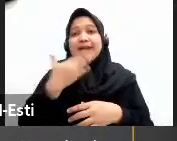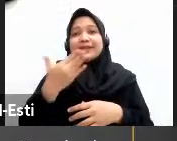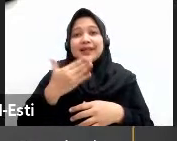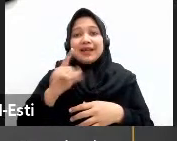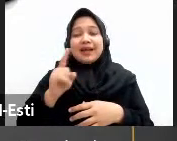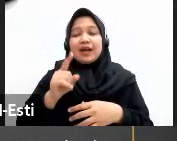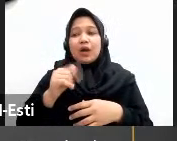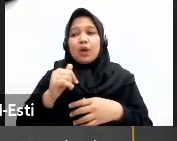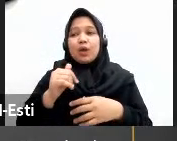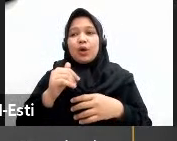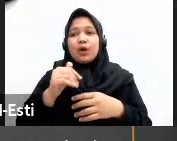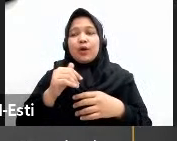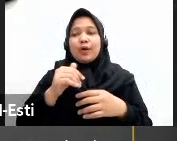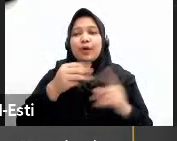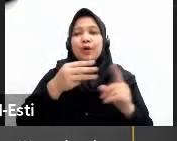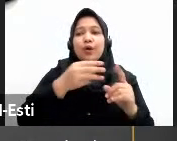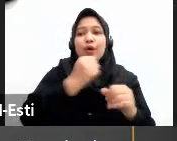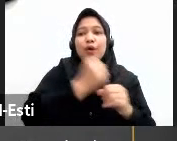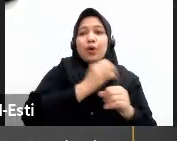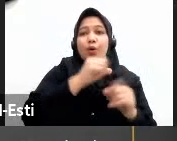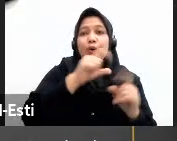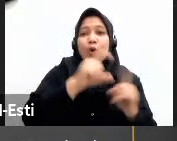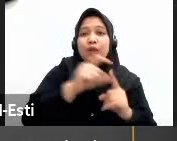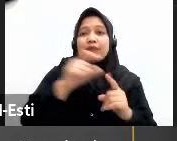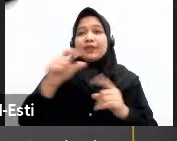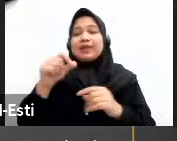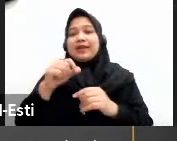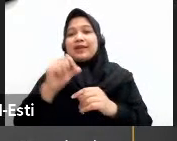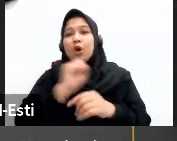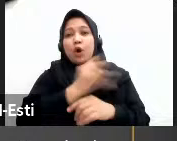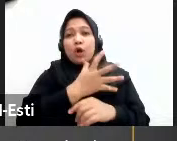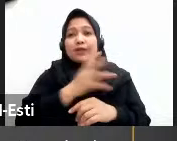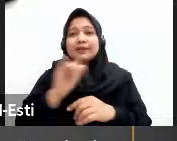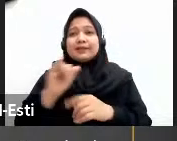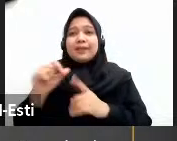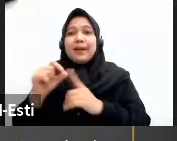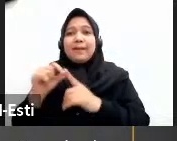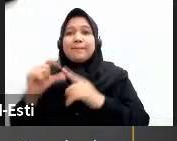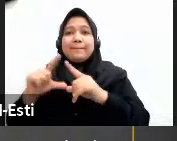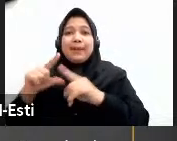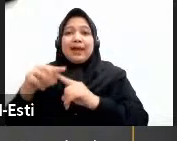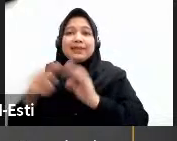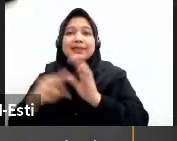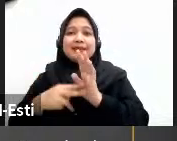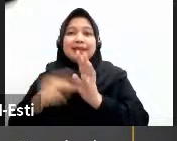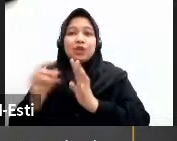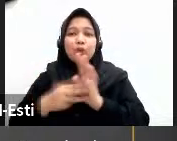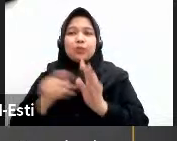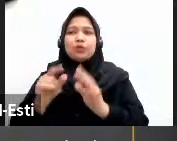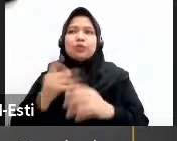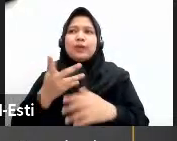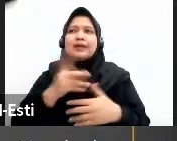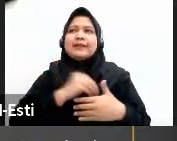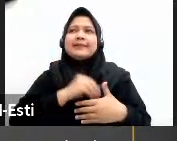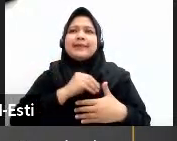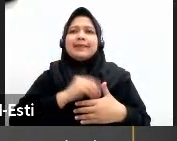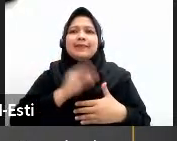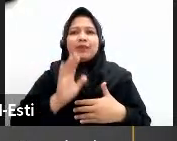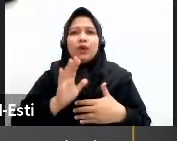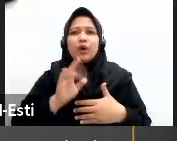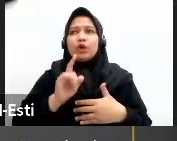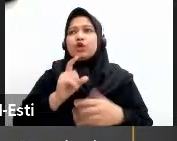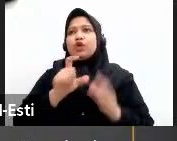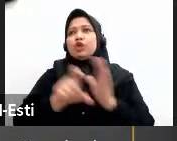level gold dan platinum itu kalau di konsumen hanya merujuk pada Apa nama insentif ya jadi insentif salah satu oranglah gratis